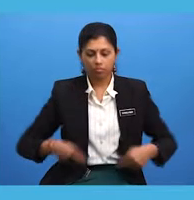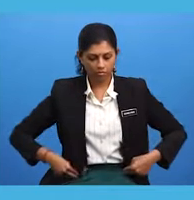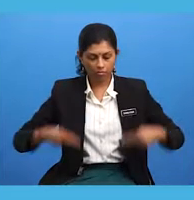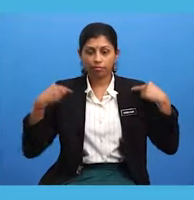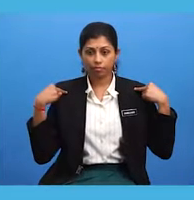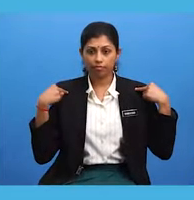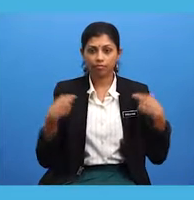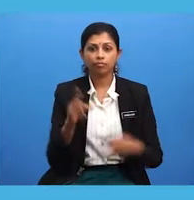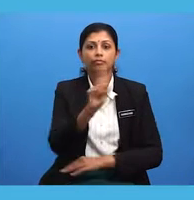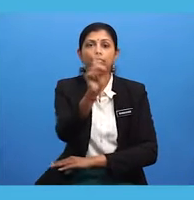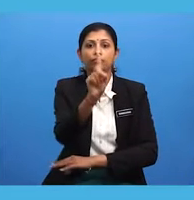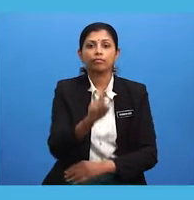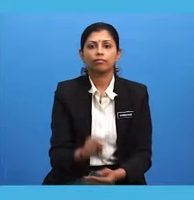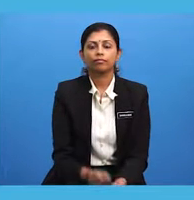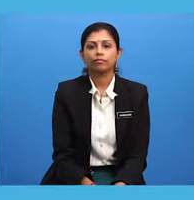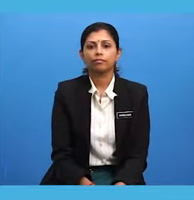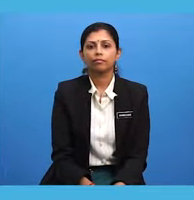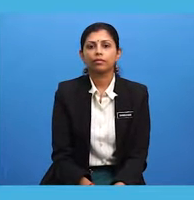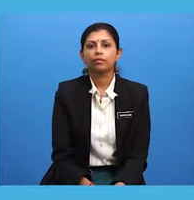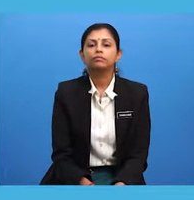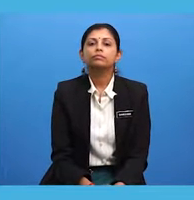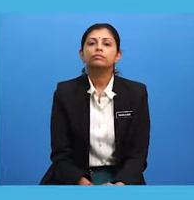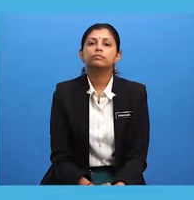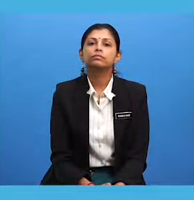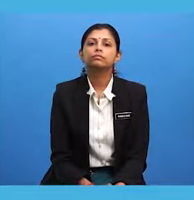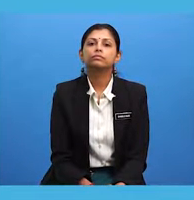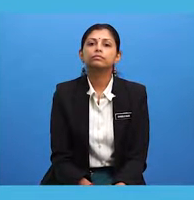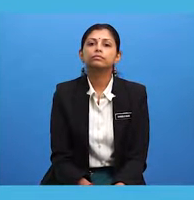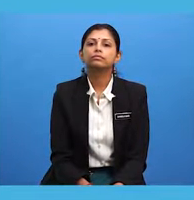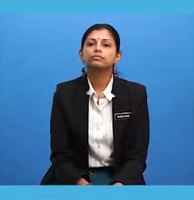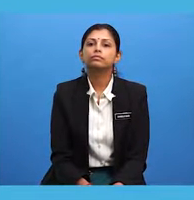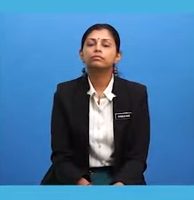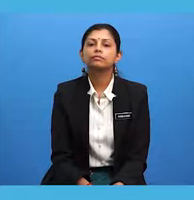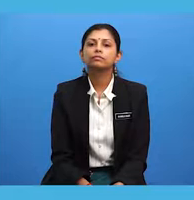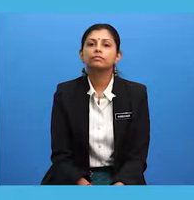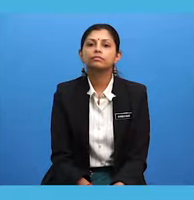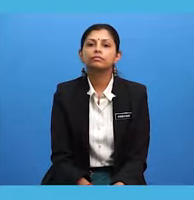C 3 dan D 4.